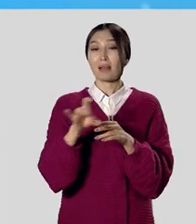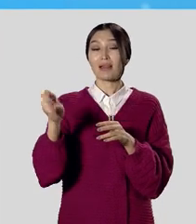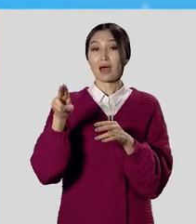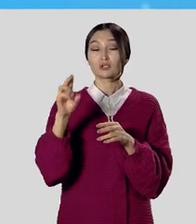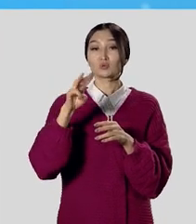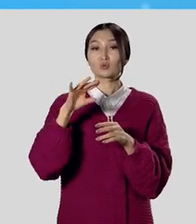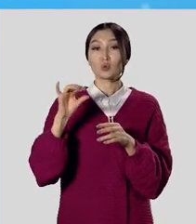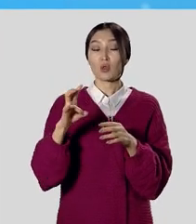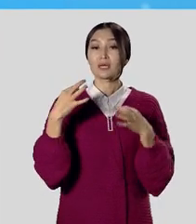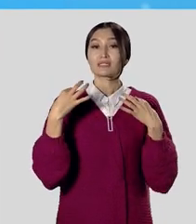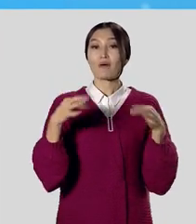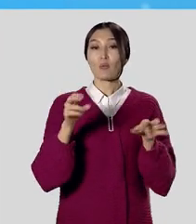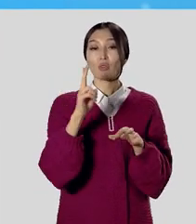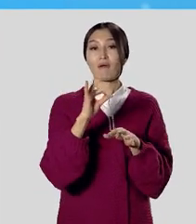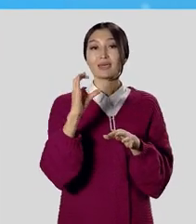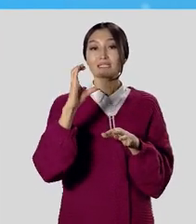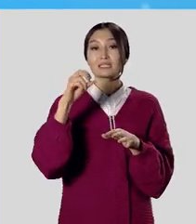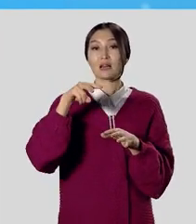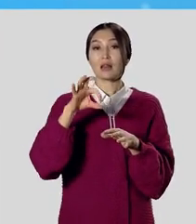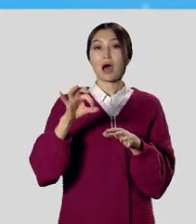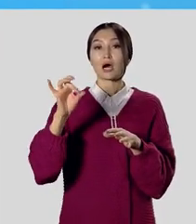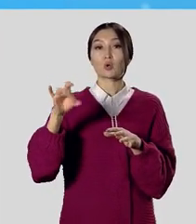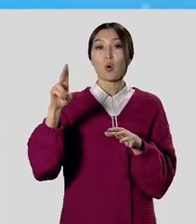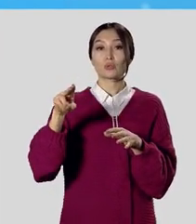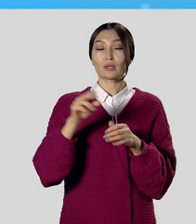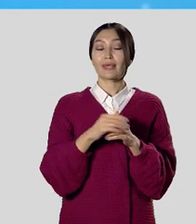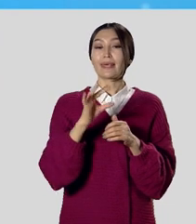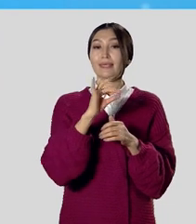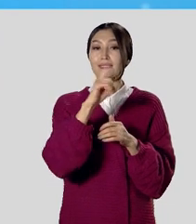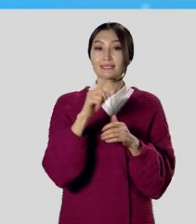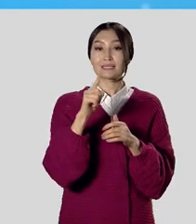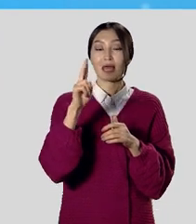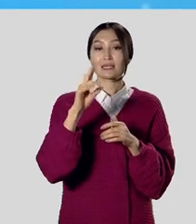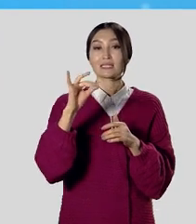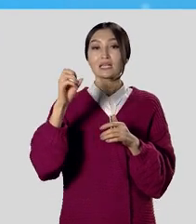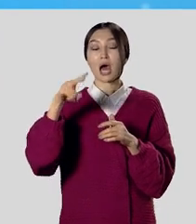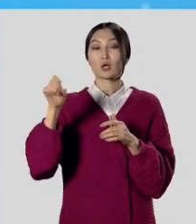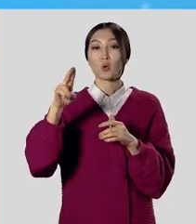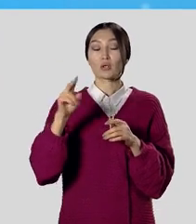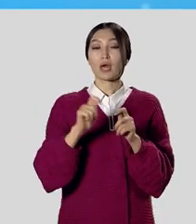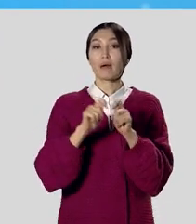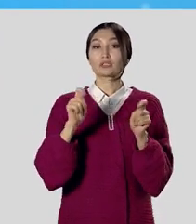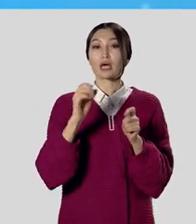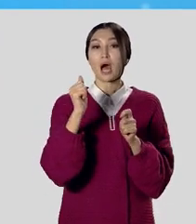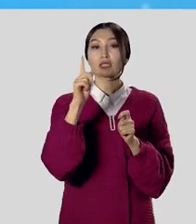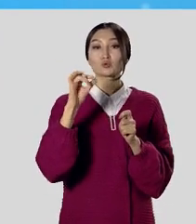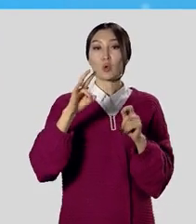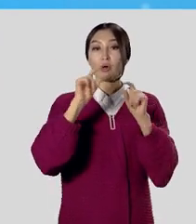миллиардов тонн свободного кислорода. Из кислорода образуется озоновый